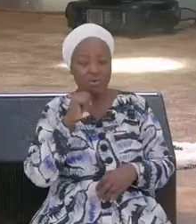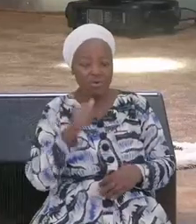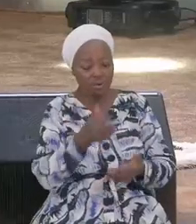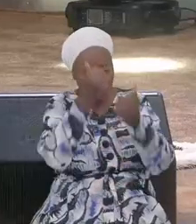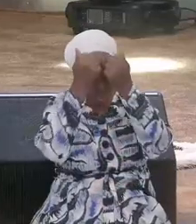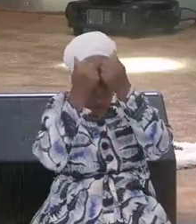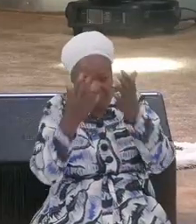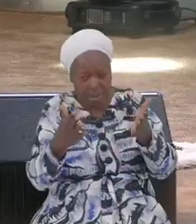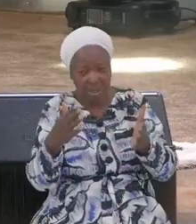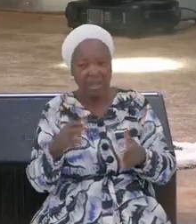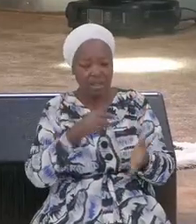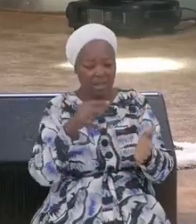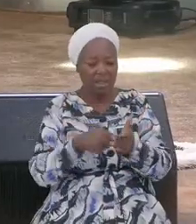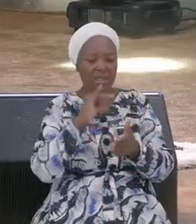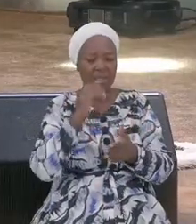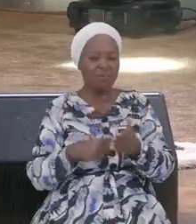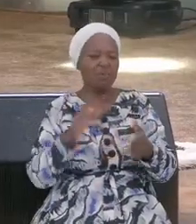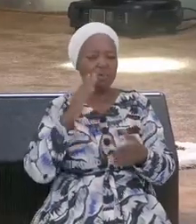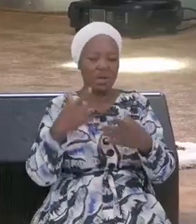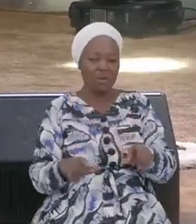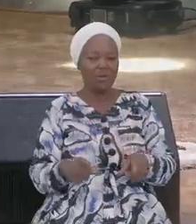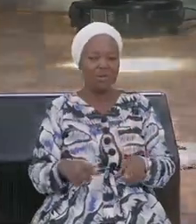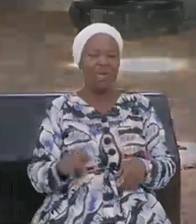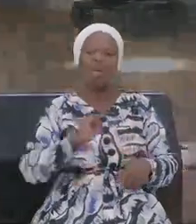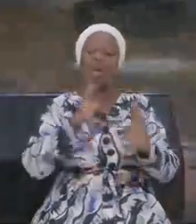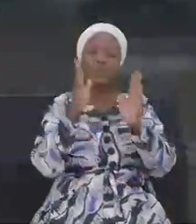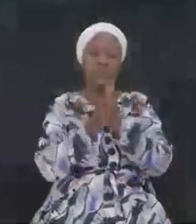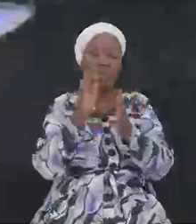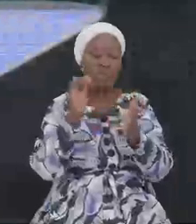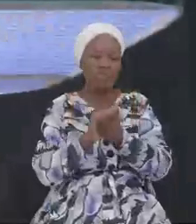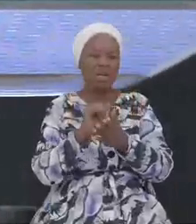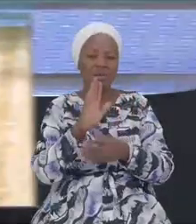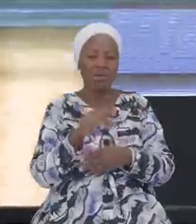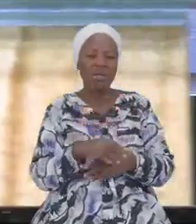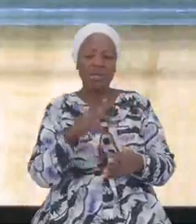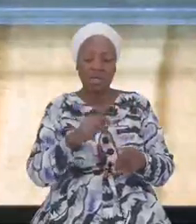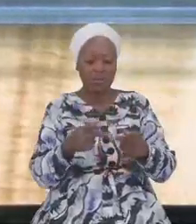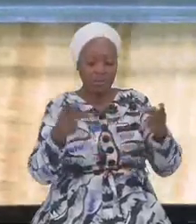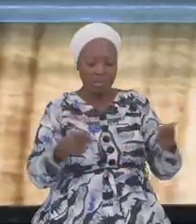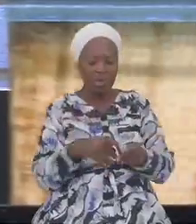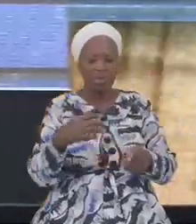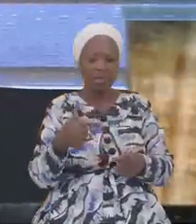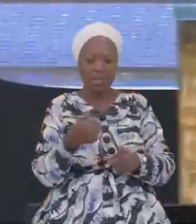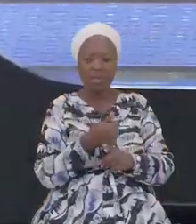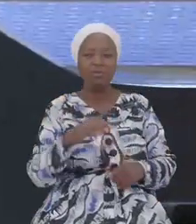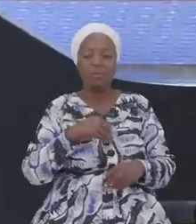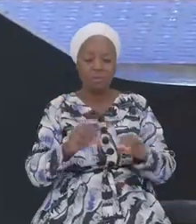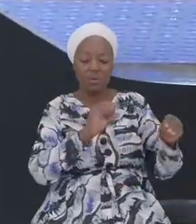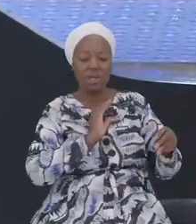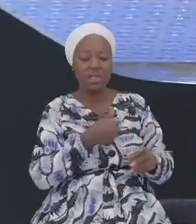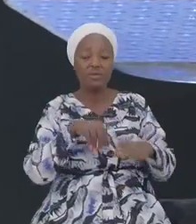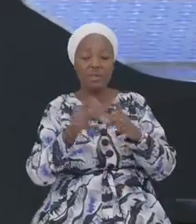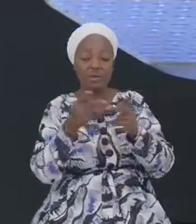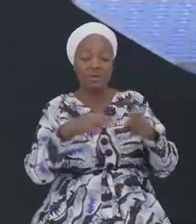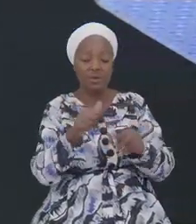pas, voici ce qui va arriver. Je prie que nous allons nous positionner de telle sorte que nous soyons au lieu de la bénédiction en tout